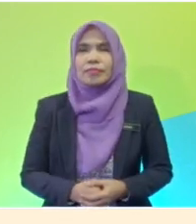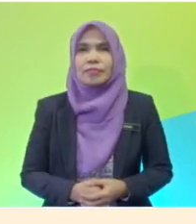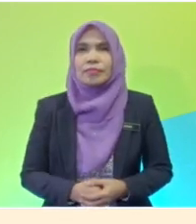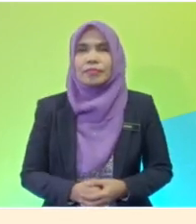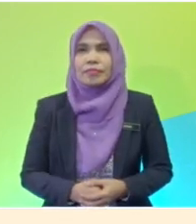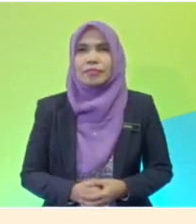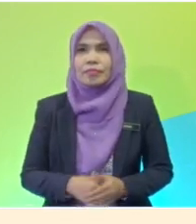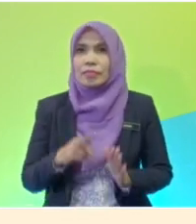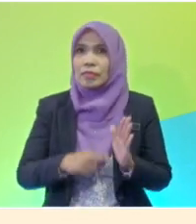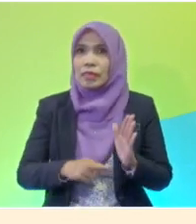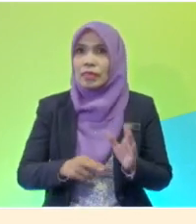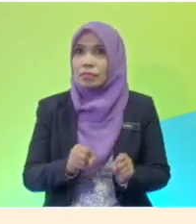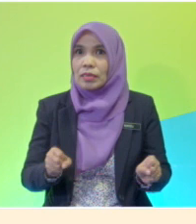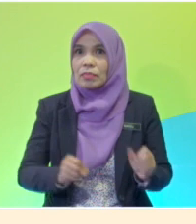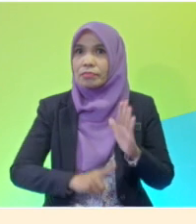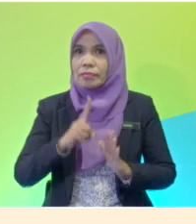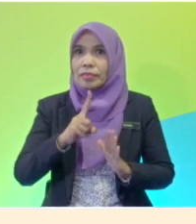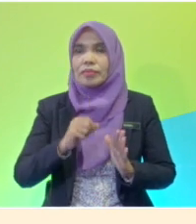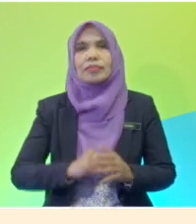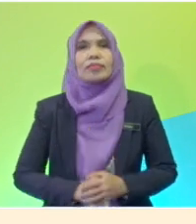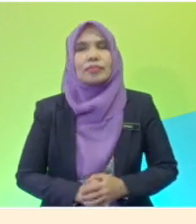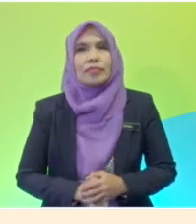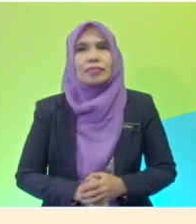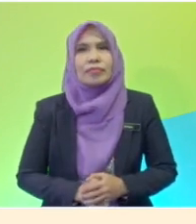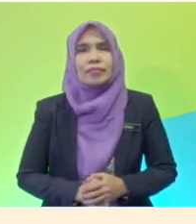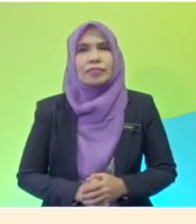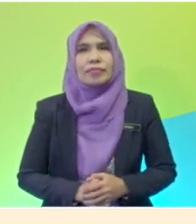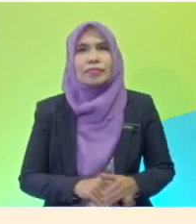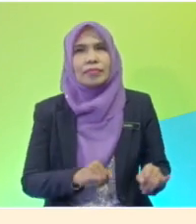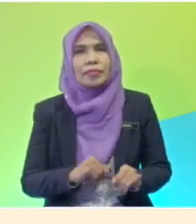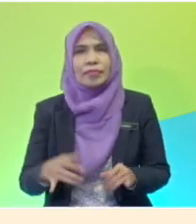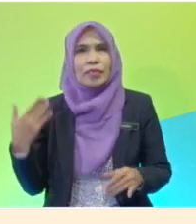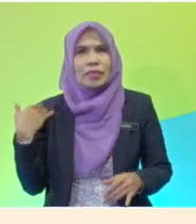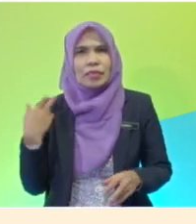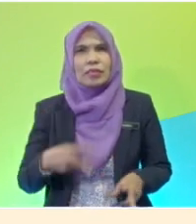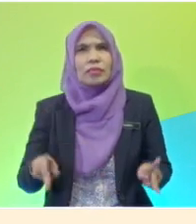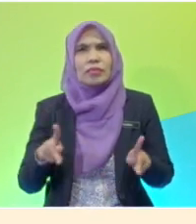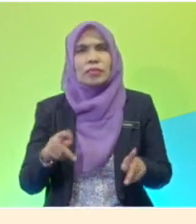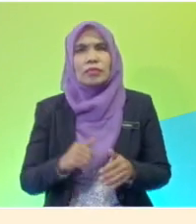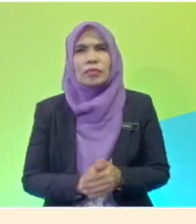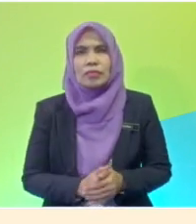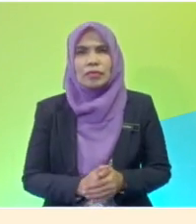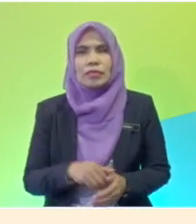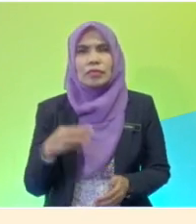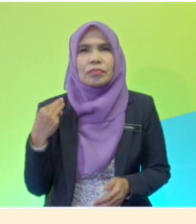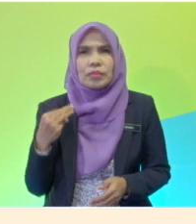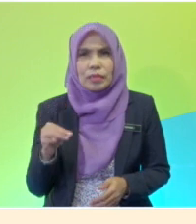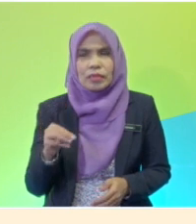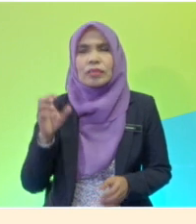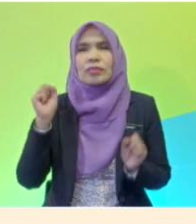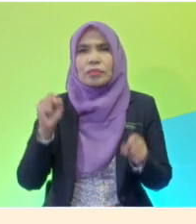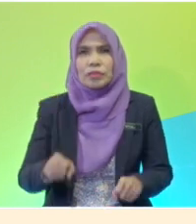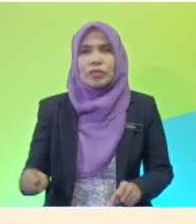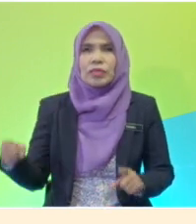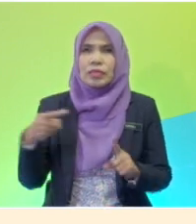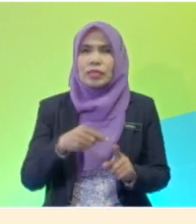yang keduanya sekiranya ada keperluan maka boleh untuk ke bilik kaum muslimin dapatkan